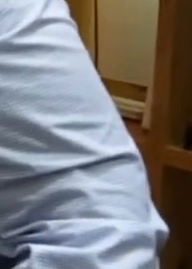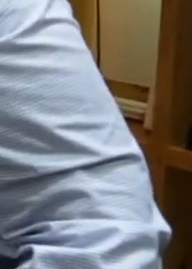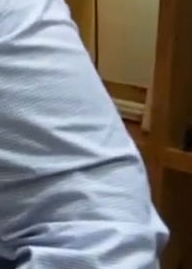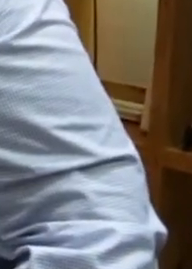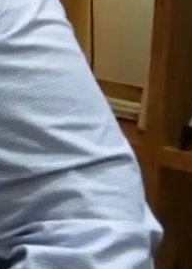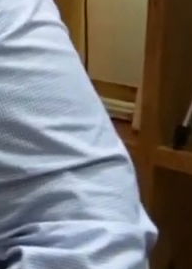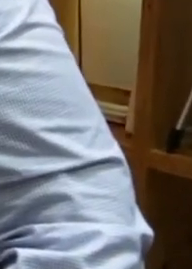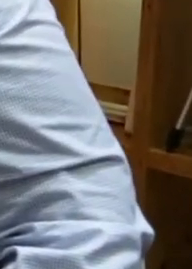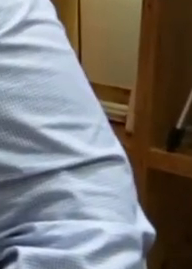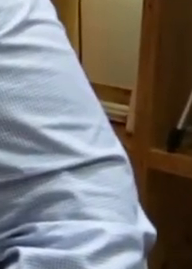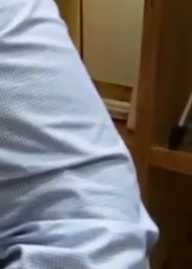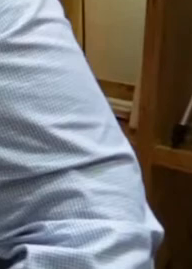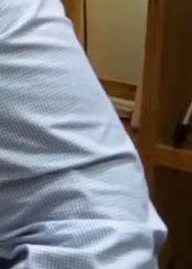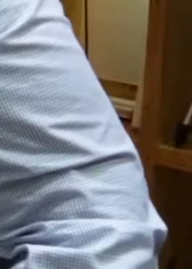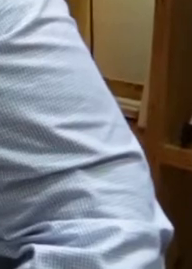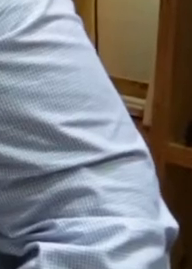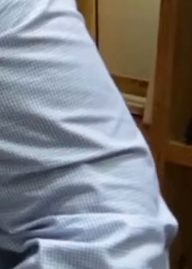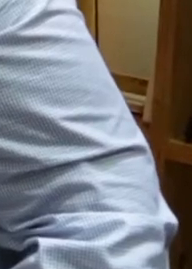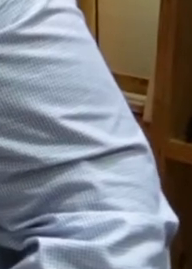들렸다.